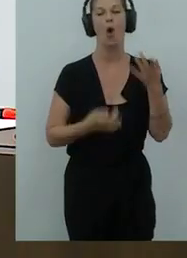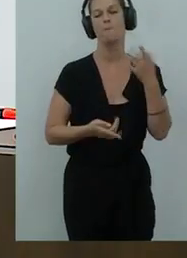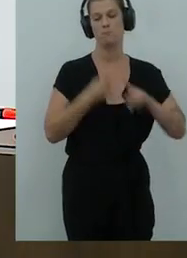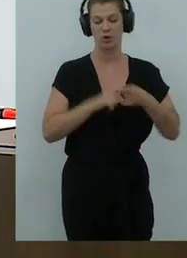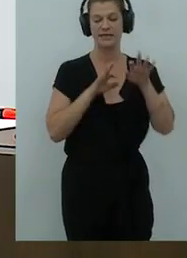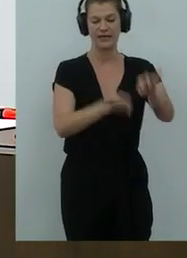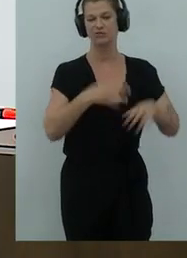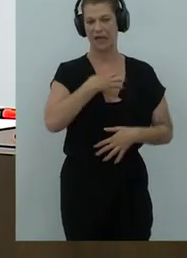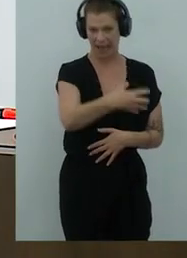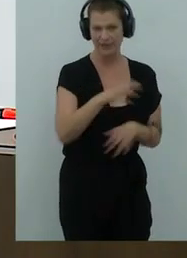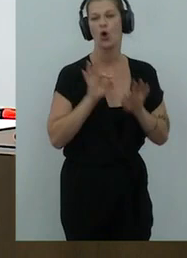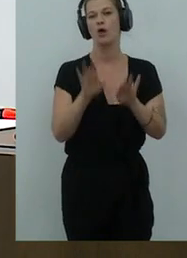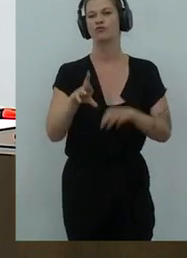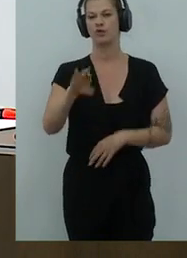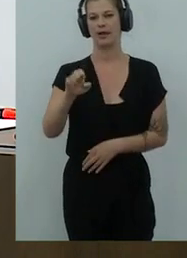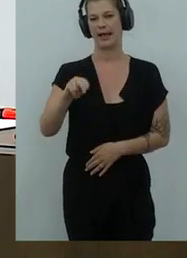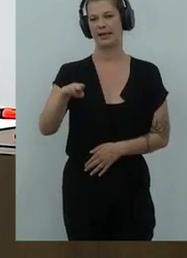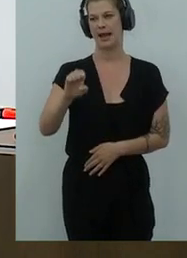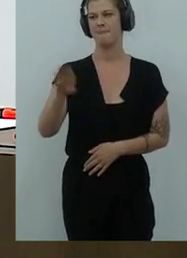in diesem Land.